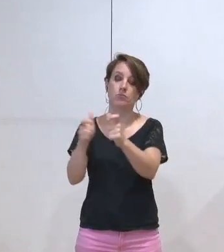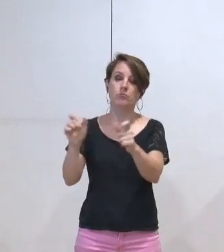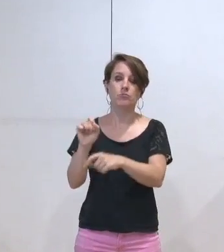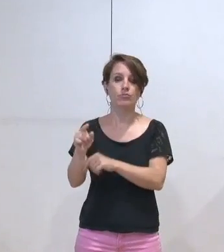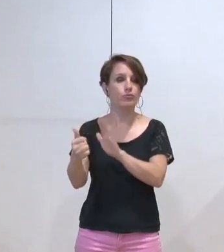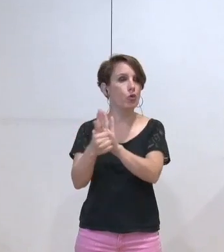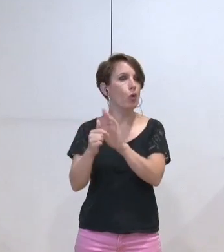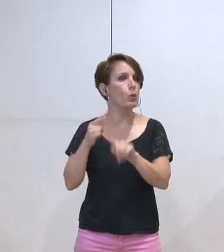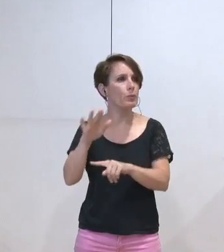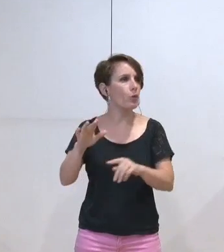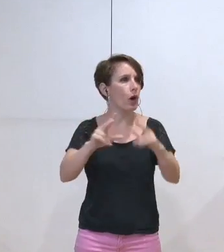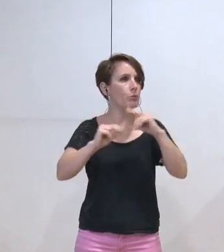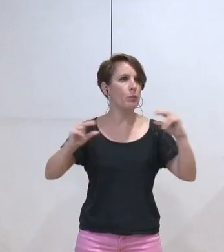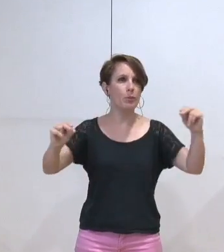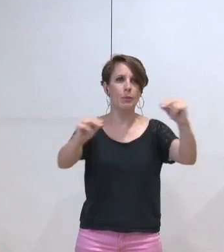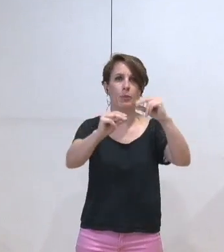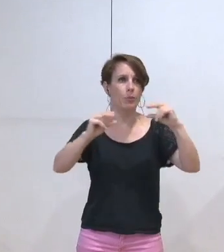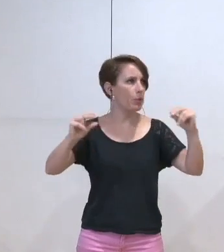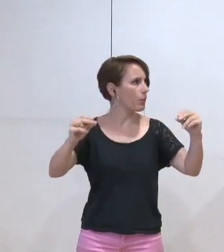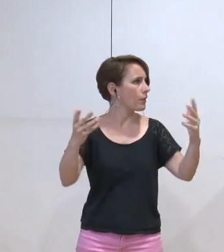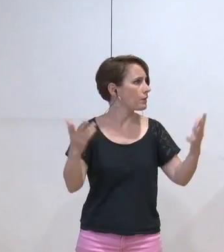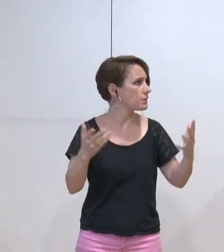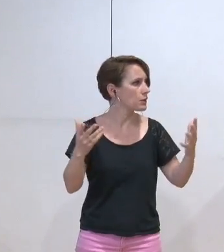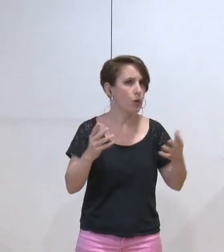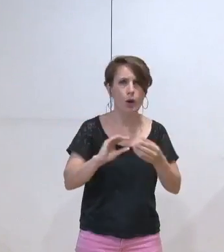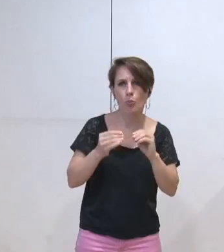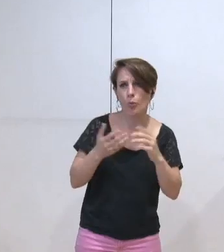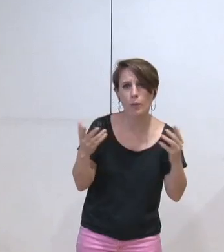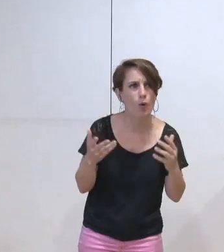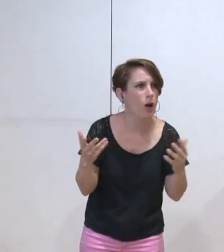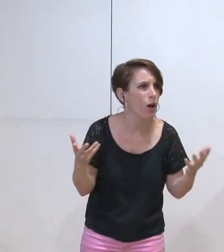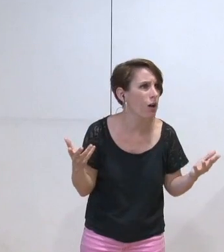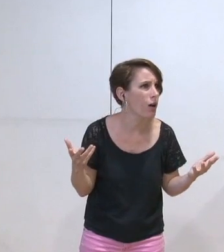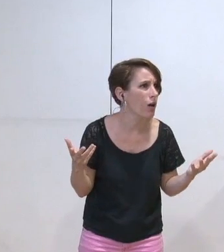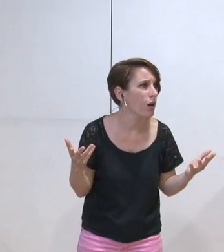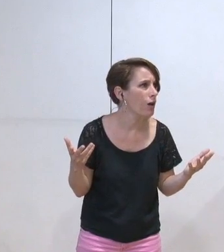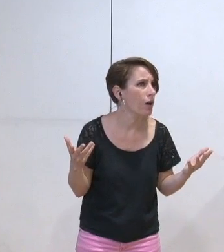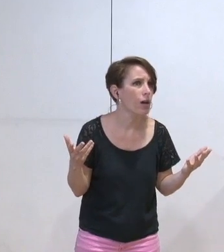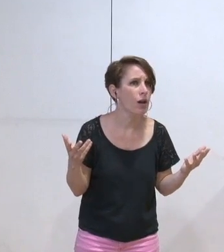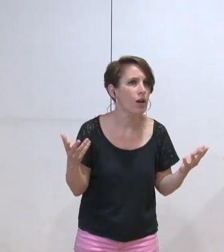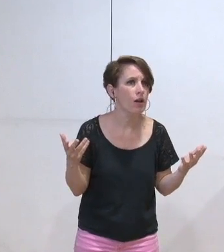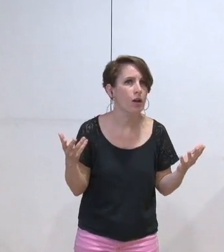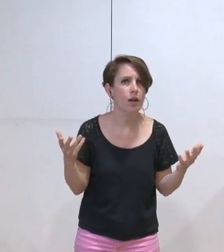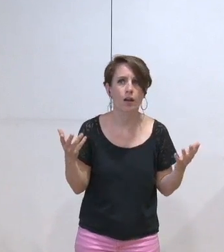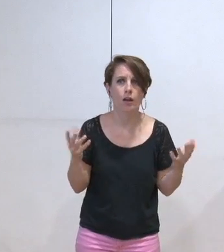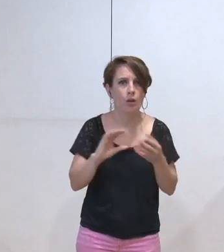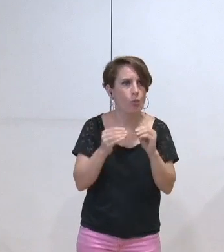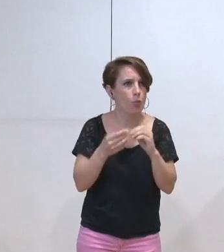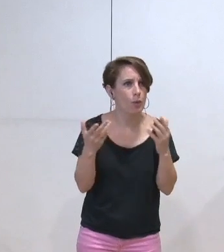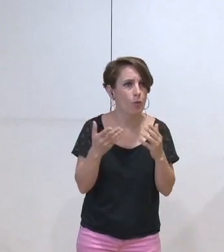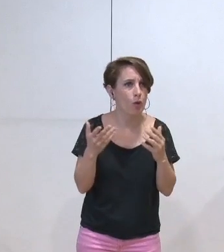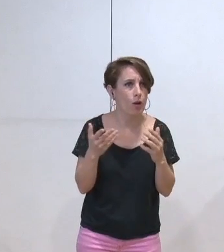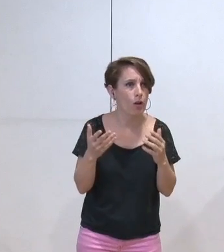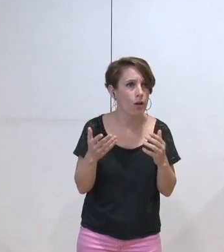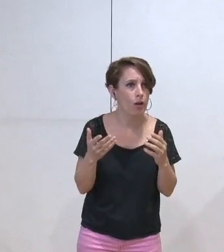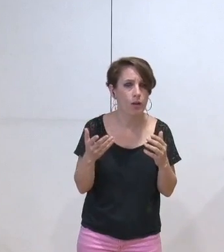qui est-ce qui il y a un problème vous n'entendez pas c'est que là on est sur l'analyse des besoins soci